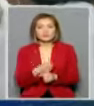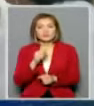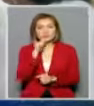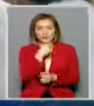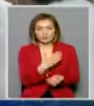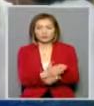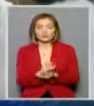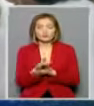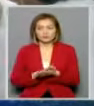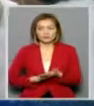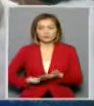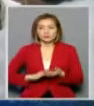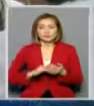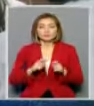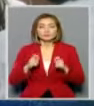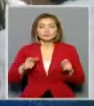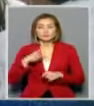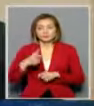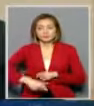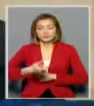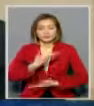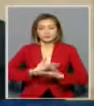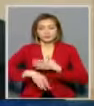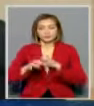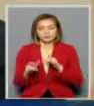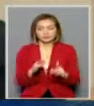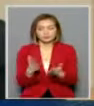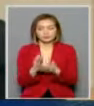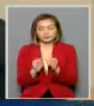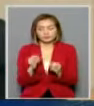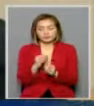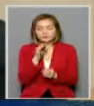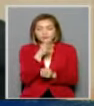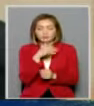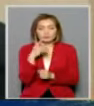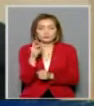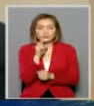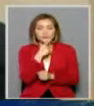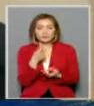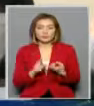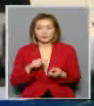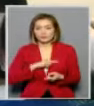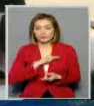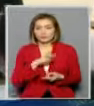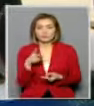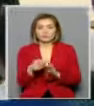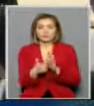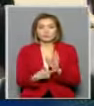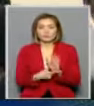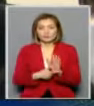экономики». Далее в рамках предмета «Человек и общество» проводились 10-часовые курсы по экономике. С